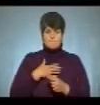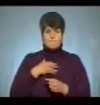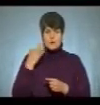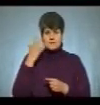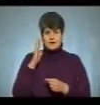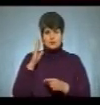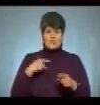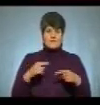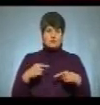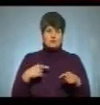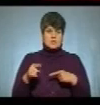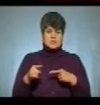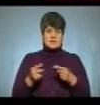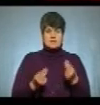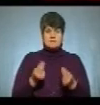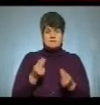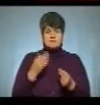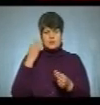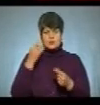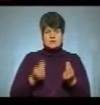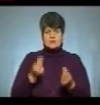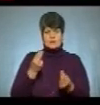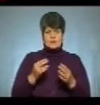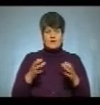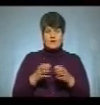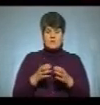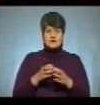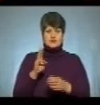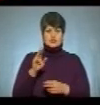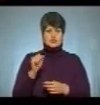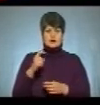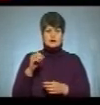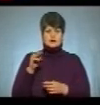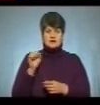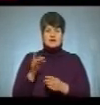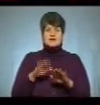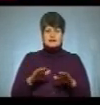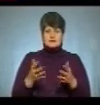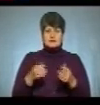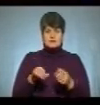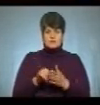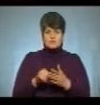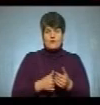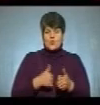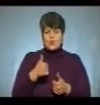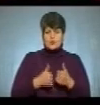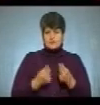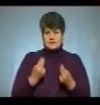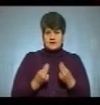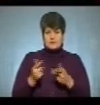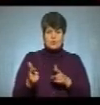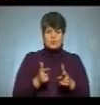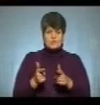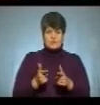стати футболістом. Мрію зіграти в команді «Шахтар». Діти також взяли участь у конкурсах та іграх, які підготували